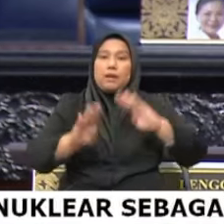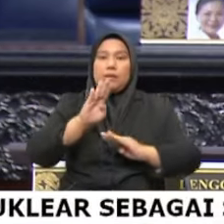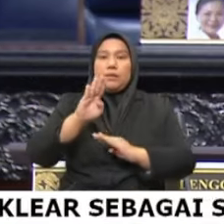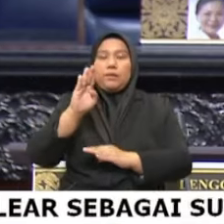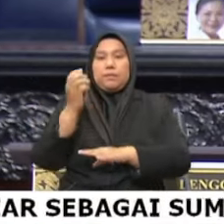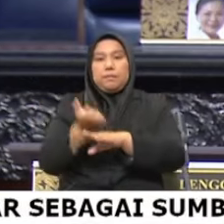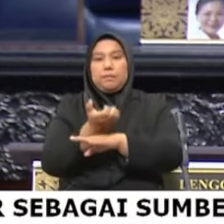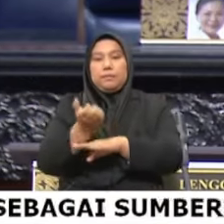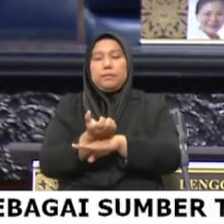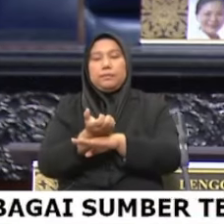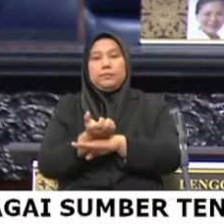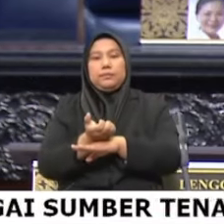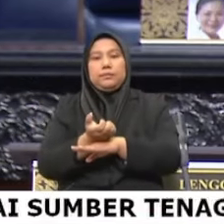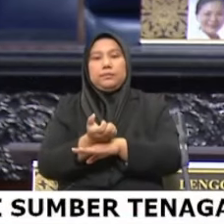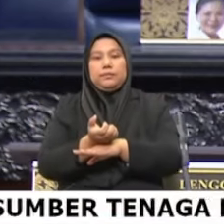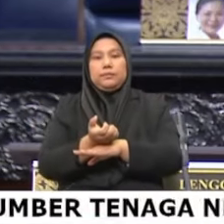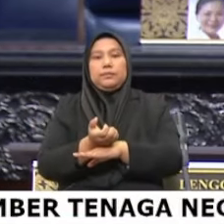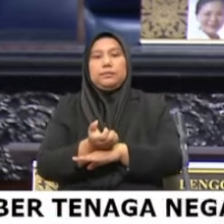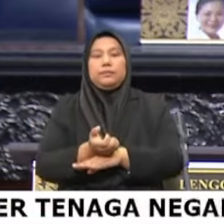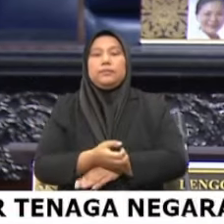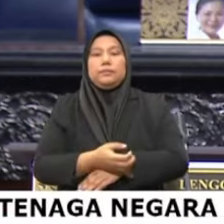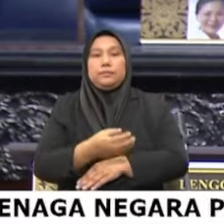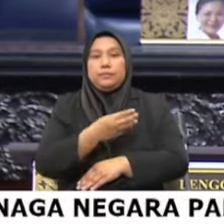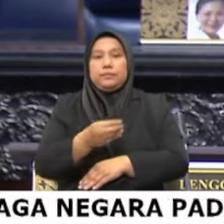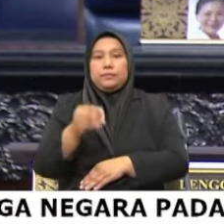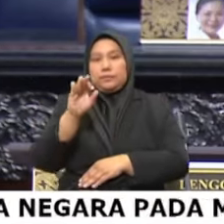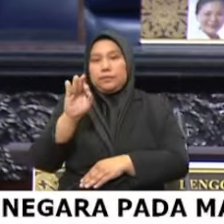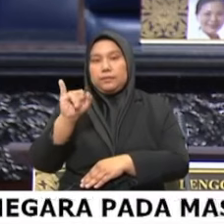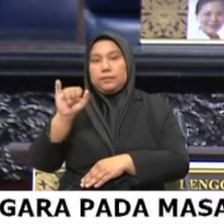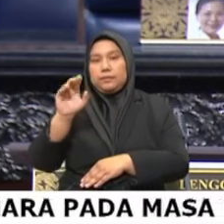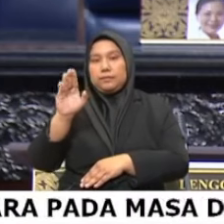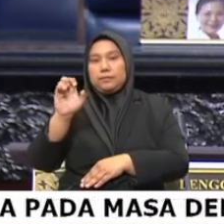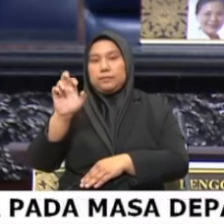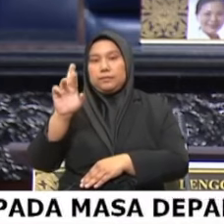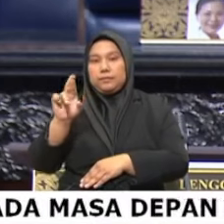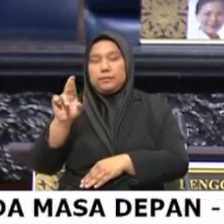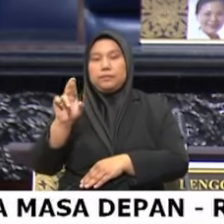juga pulp dan fiber juga berpotensi.